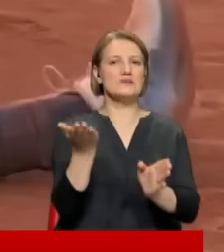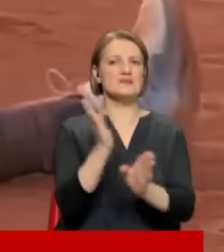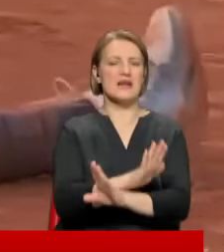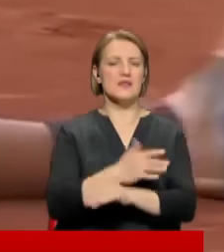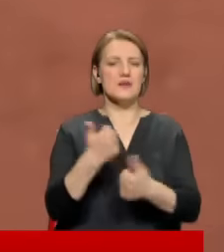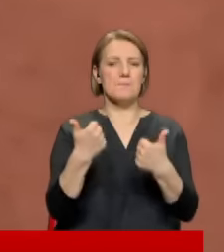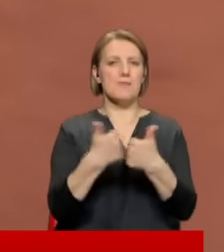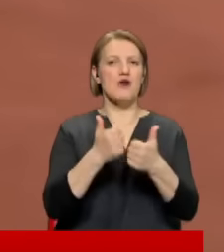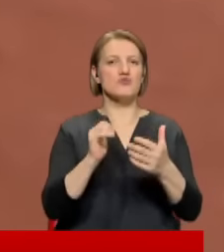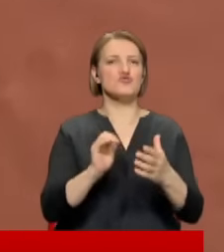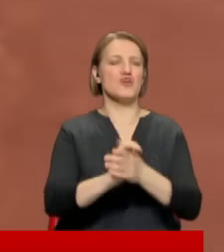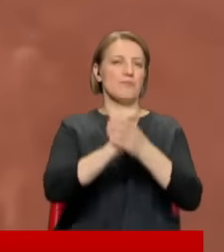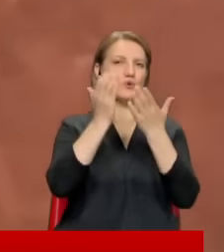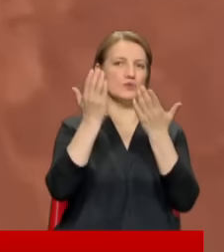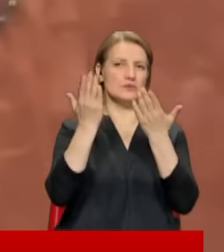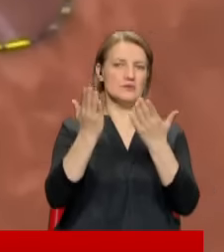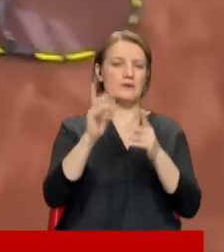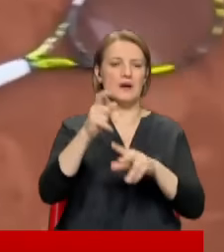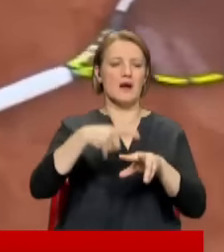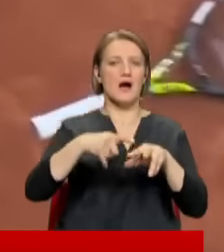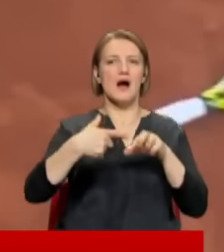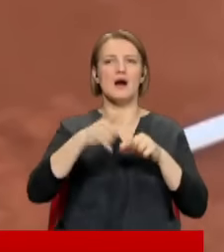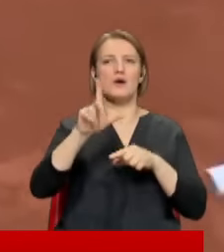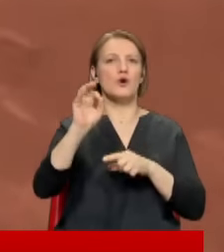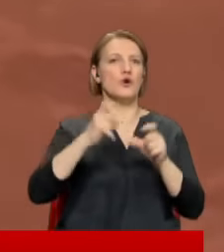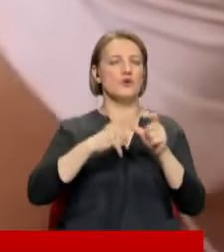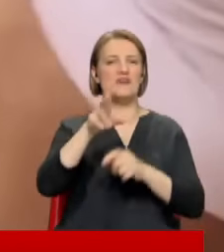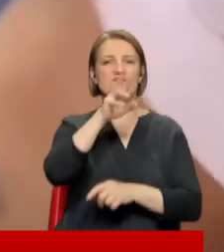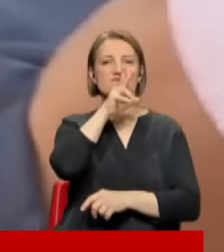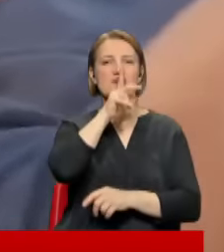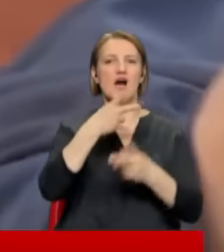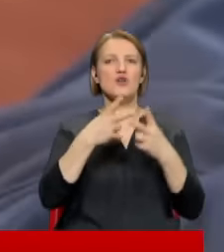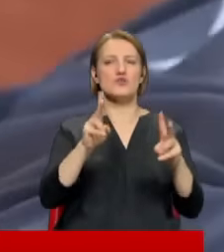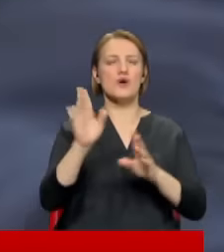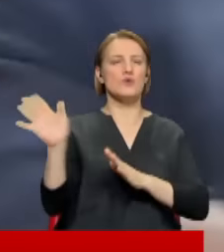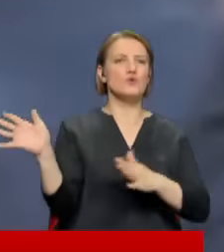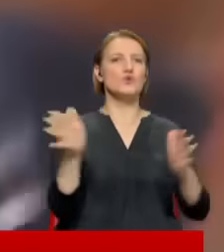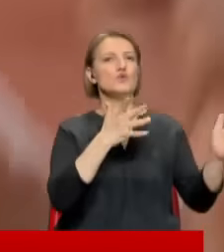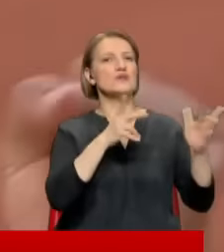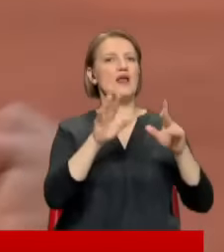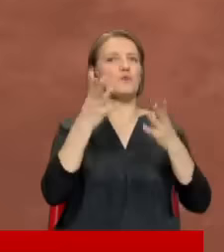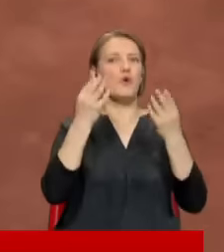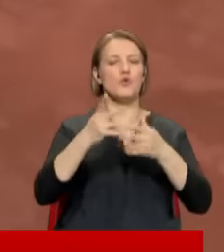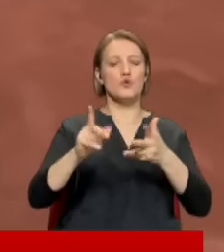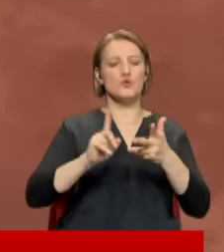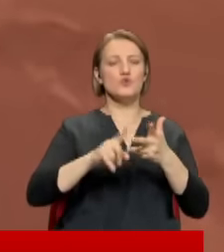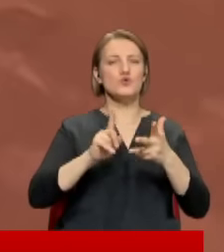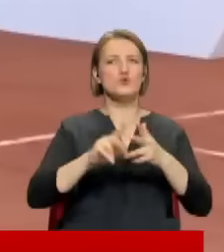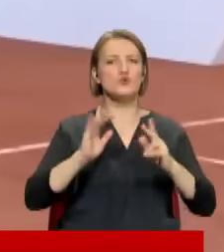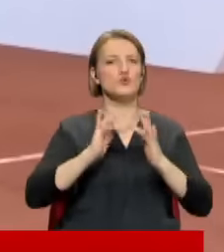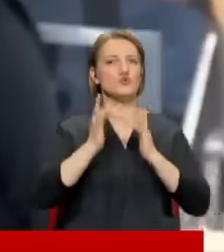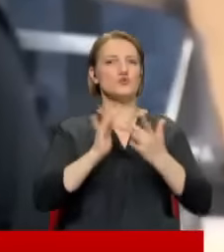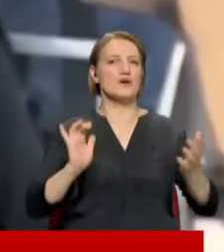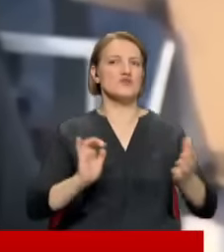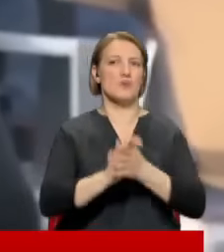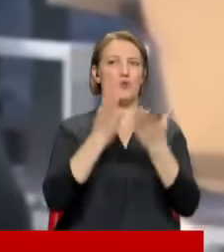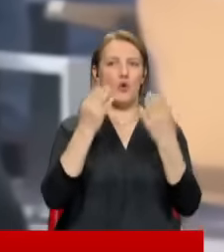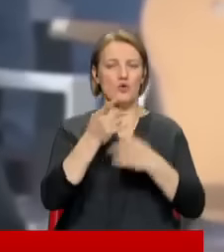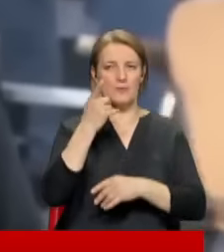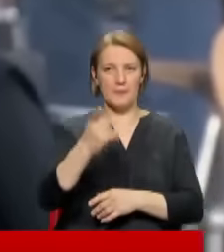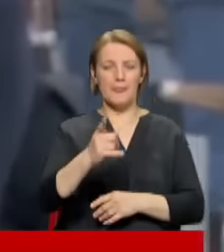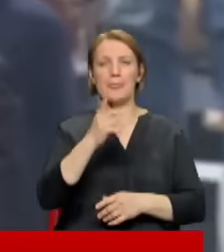maç, şampiyonluk. Carlos Alcaraz. Fransa açıkta rüzgar gibi esti. Üçüncü büyük turnuva şampiyonluğuna ulaştı.